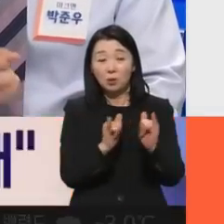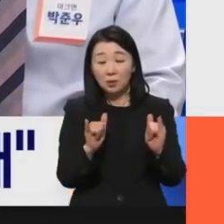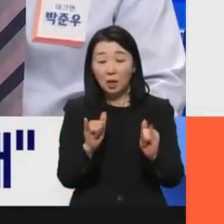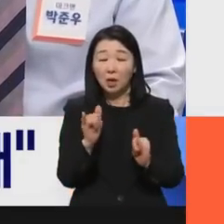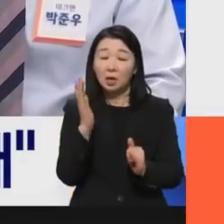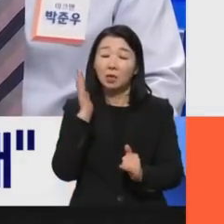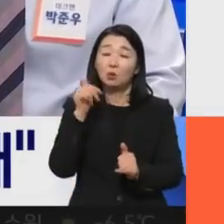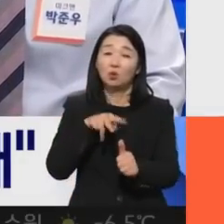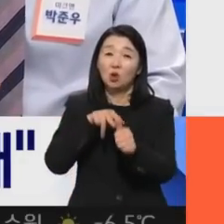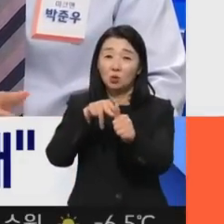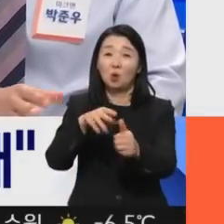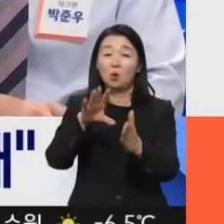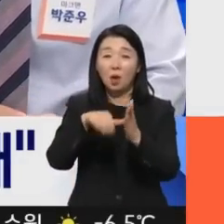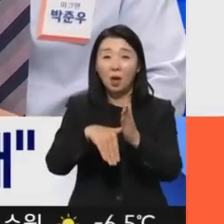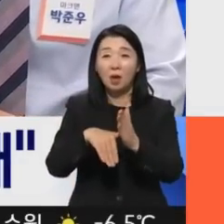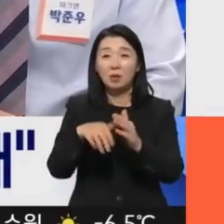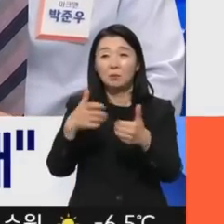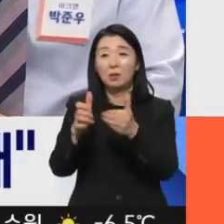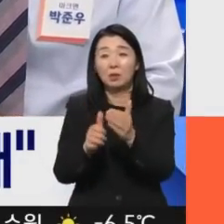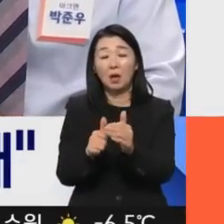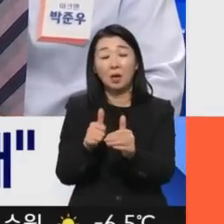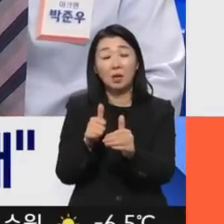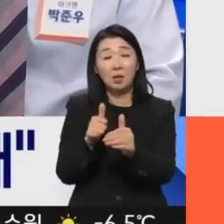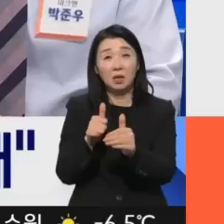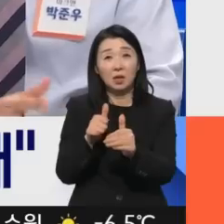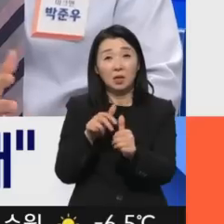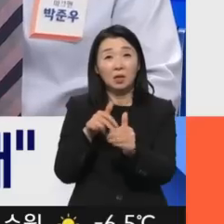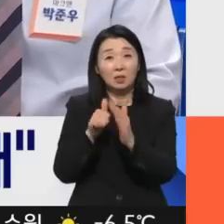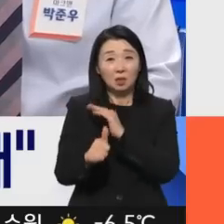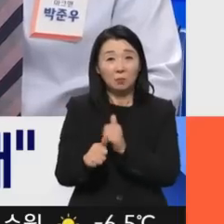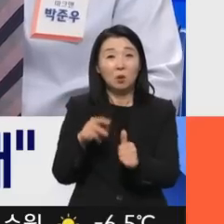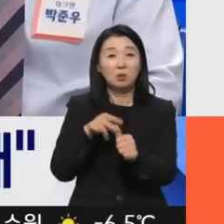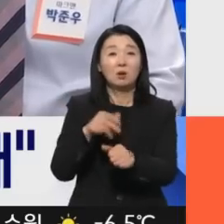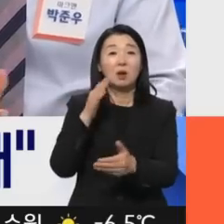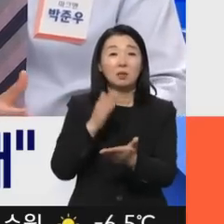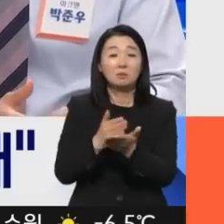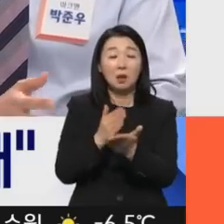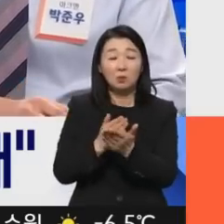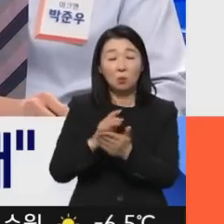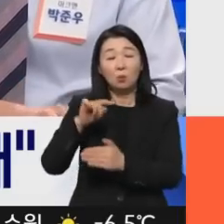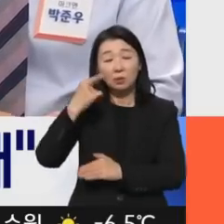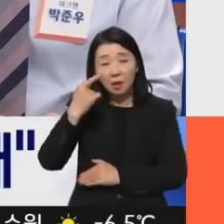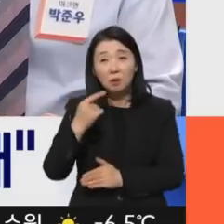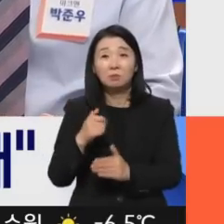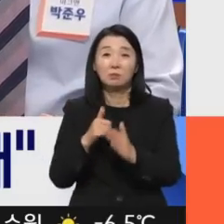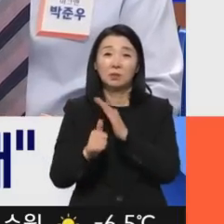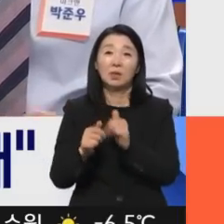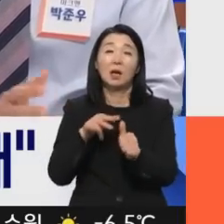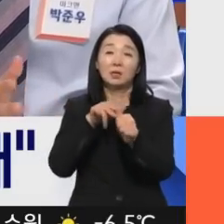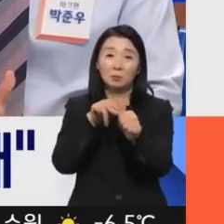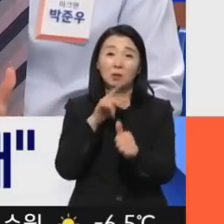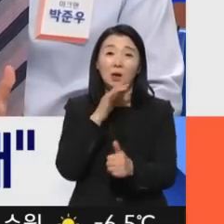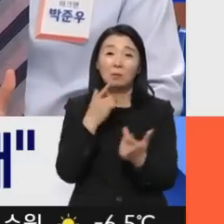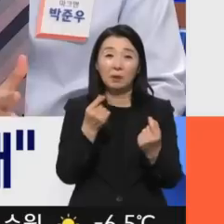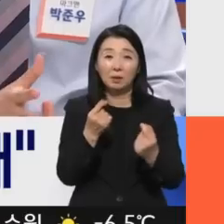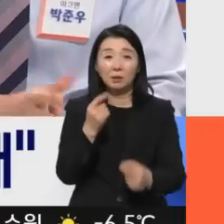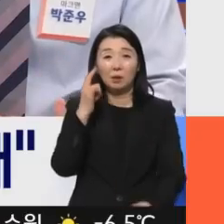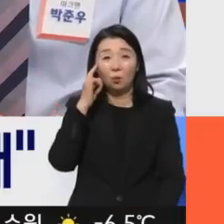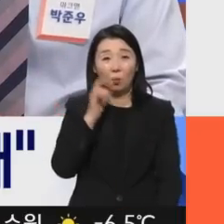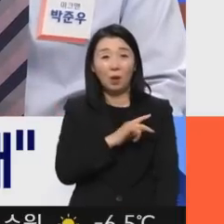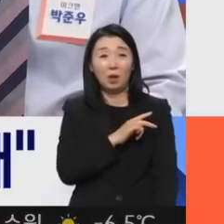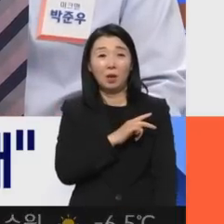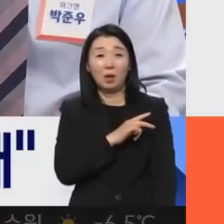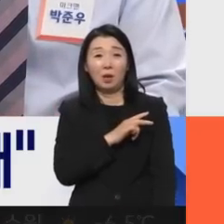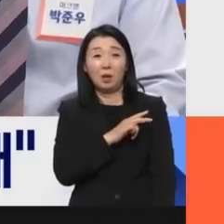대선 주자로 나설 분은 이번 당대표 선거가 아니고 다음 당대표 선거가 맞지 않느냐고 말했습니다. 그러니까 의회를 야당